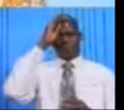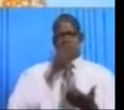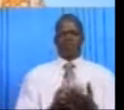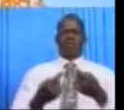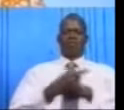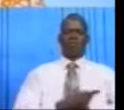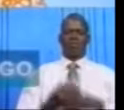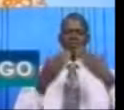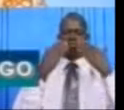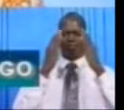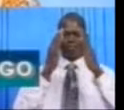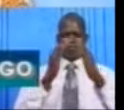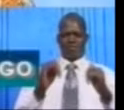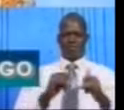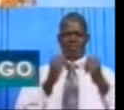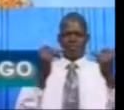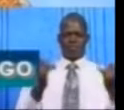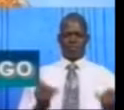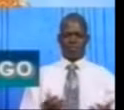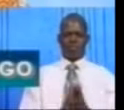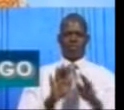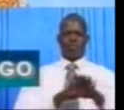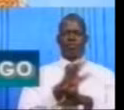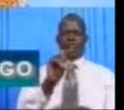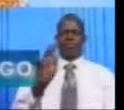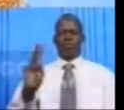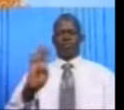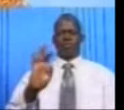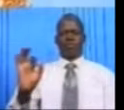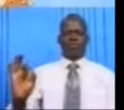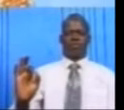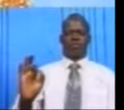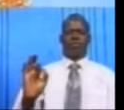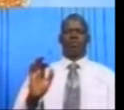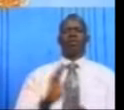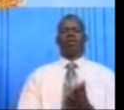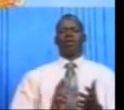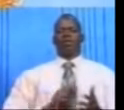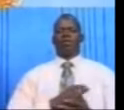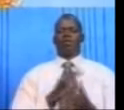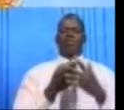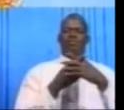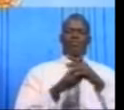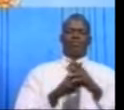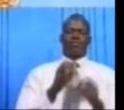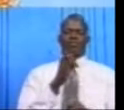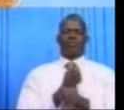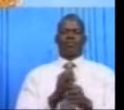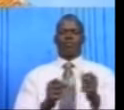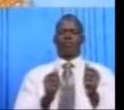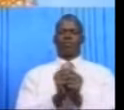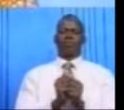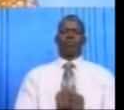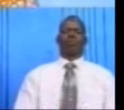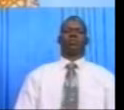et merci de suivre cette nouvelle session d'information sur la télévision du Burkina. Et nous ouvrons cette édition avec le carnet